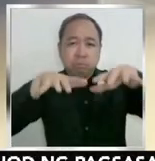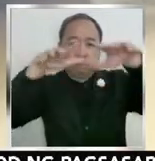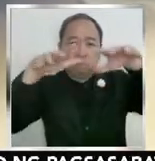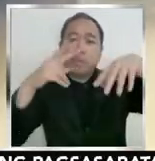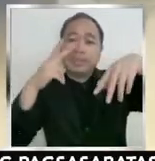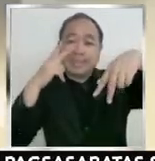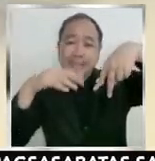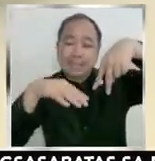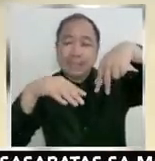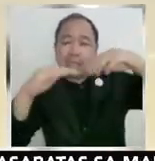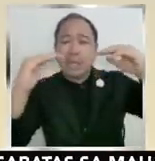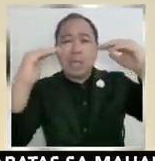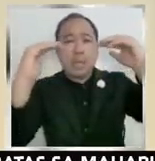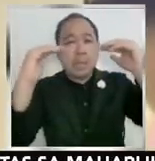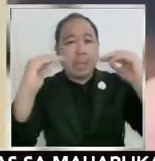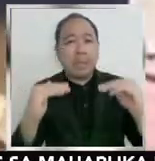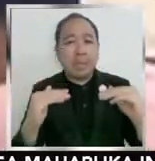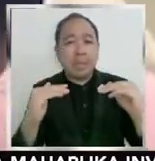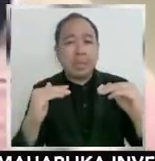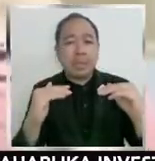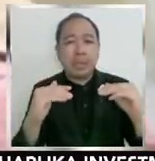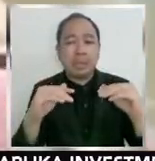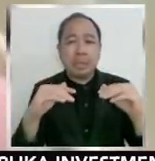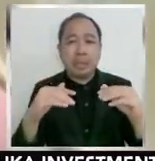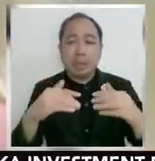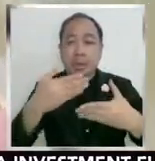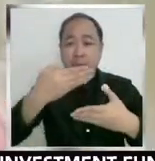yan, tatlong hollow blocks.